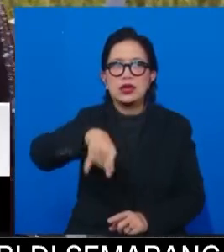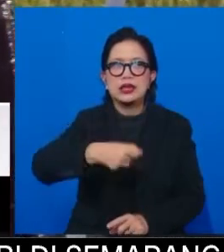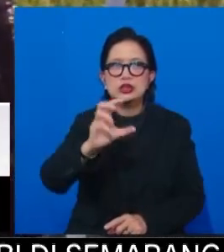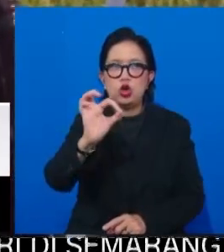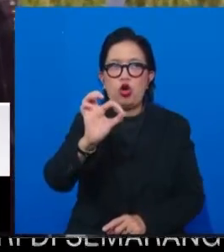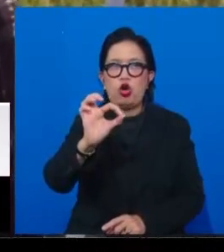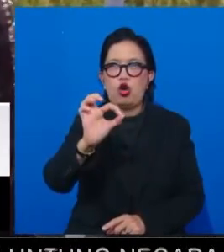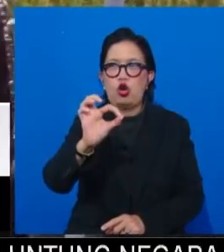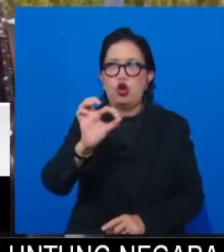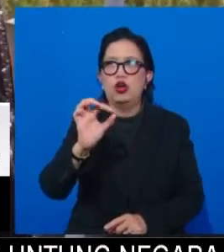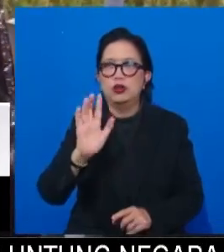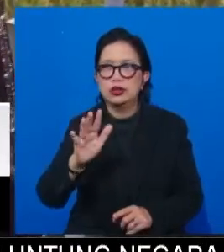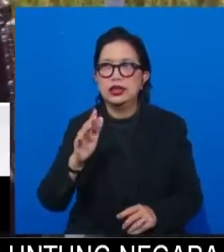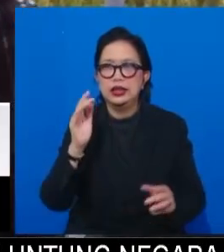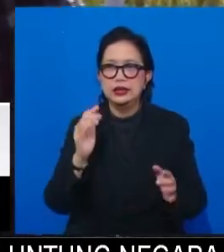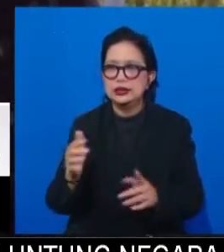Kami tahu dari